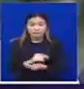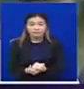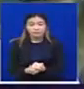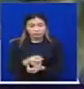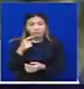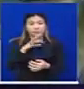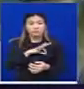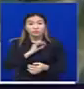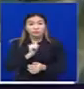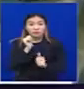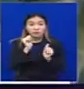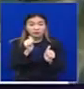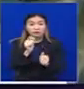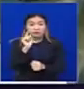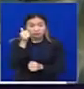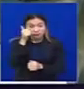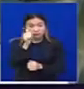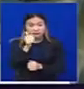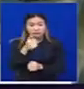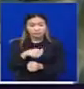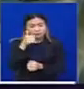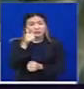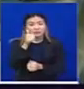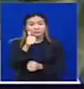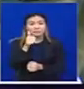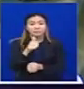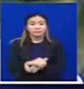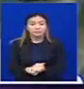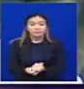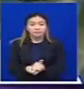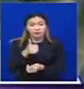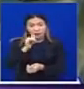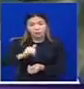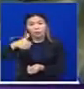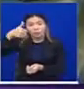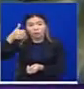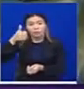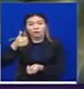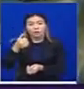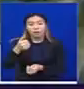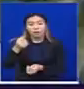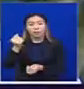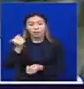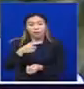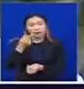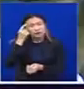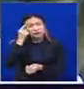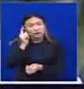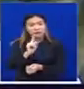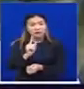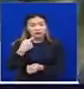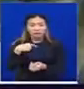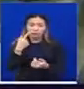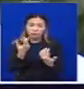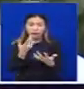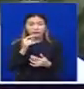ก็ดีครับก็ความเข้าใจก็ดีขึ้นครับก็ดีกว่าที่ไม่มีอะ